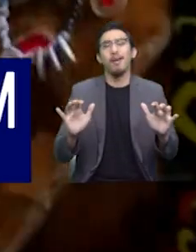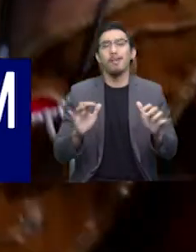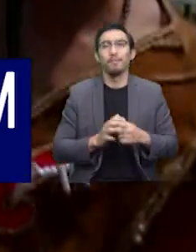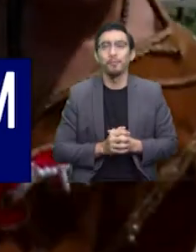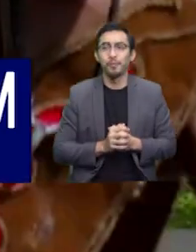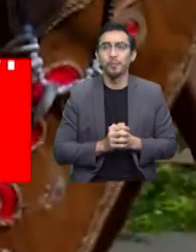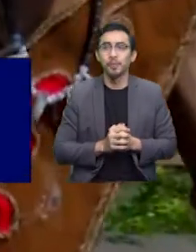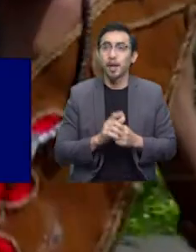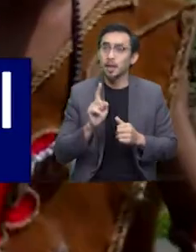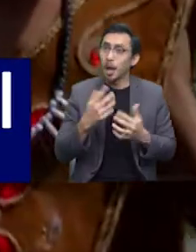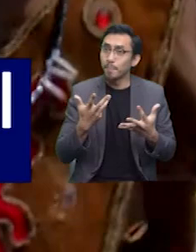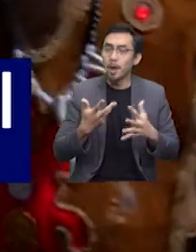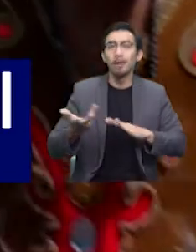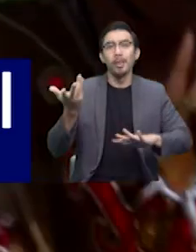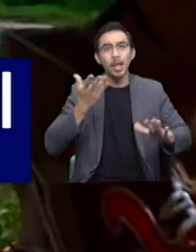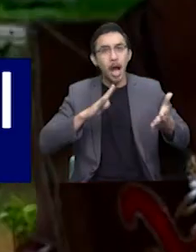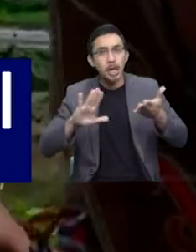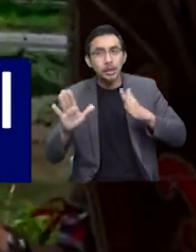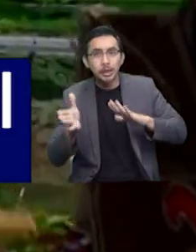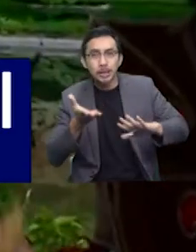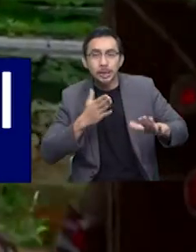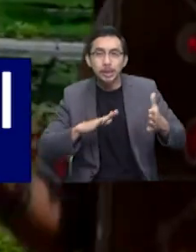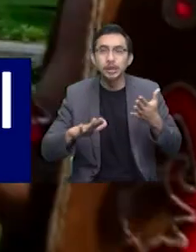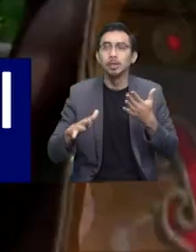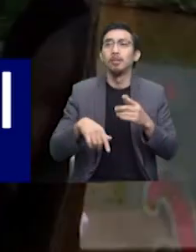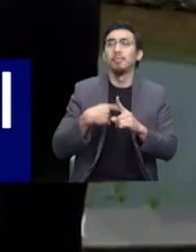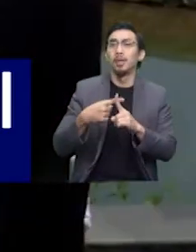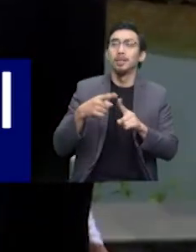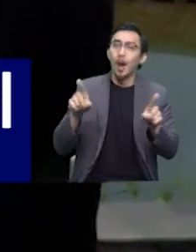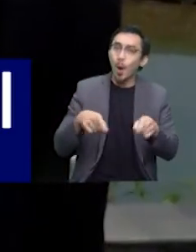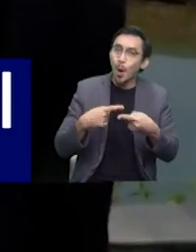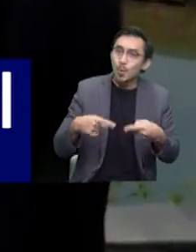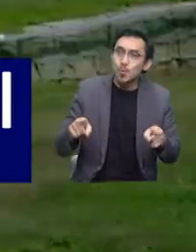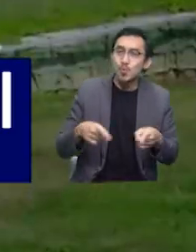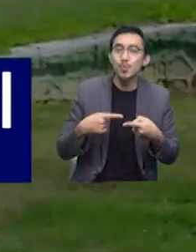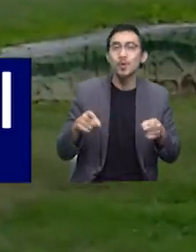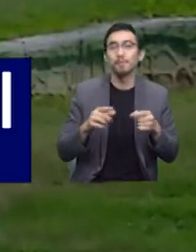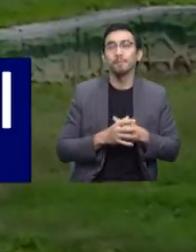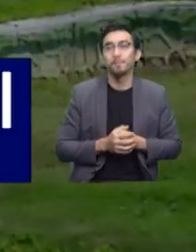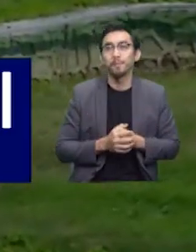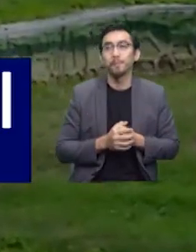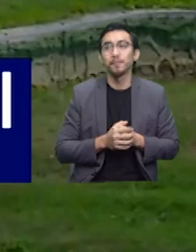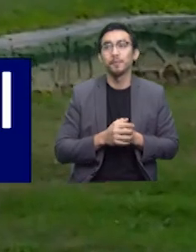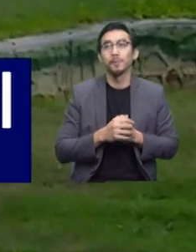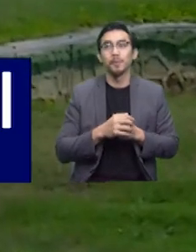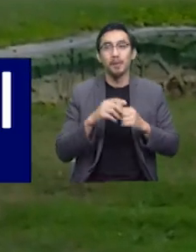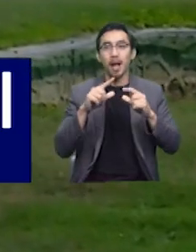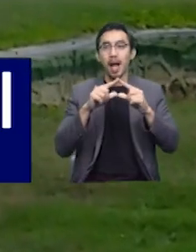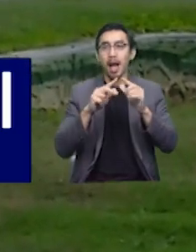Air dengan iringan lagu. Atraksi ini digelar di depan anjungan Yogyakarta dan makin menarik dinikmati di malam hari.